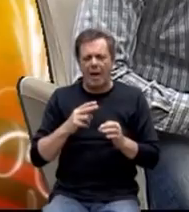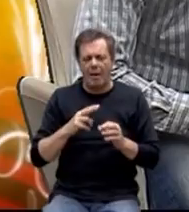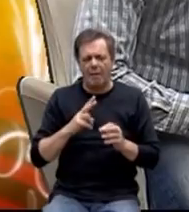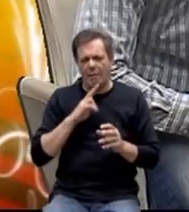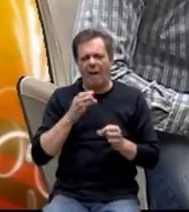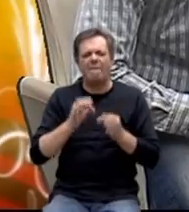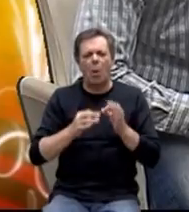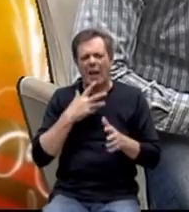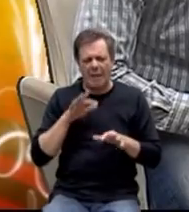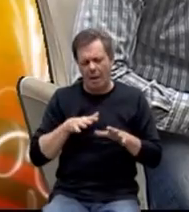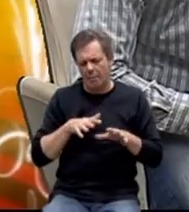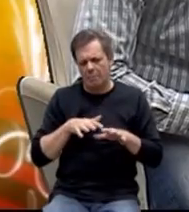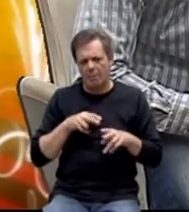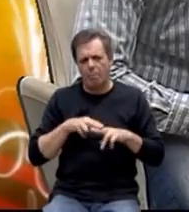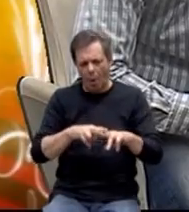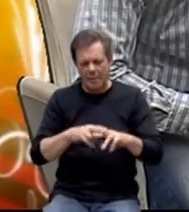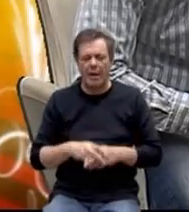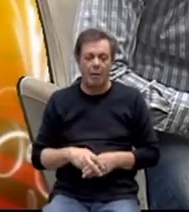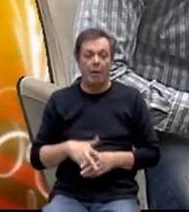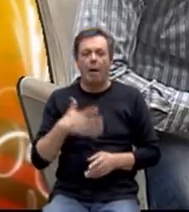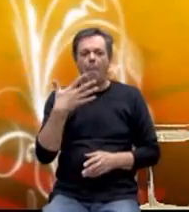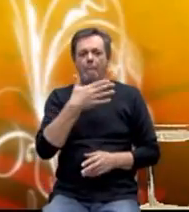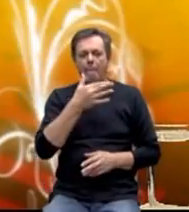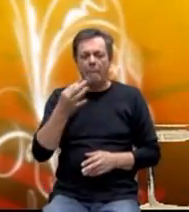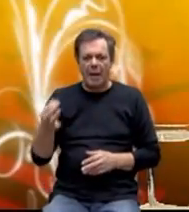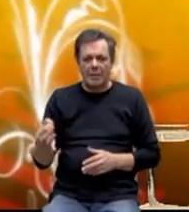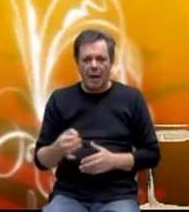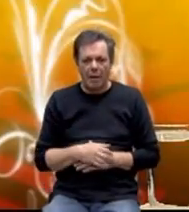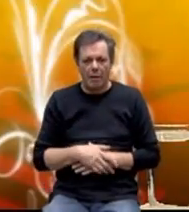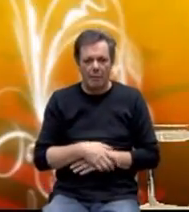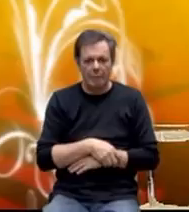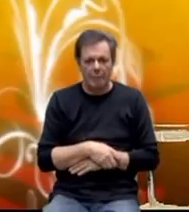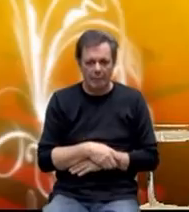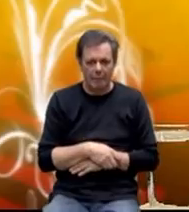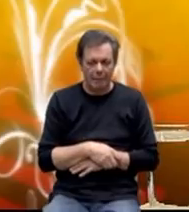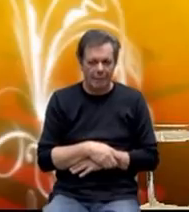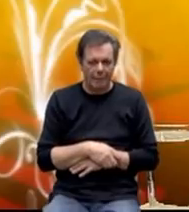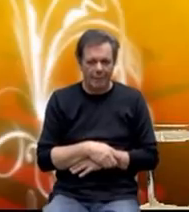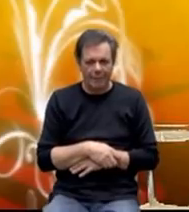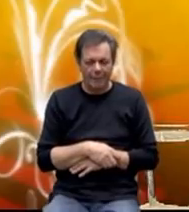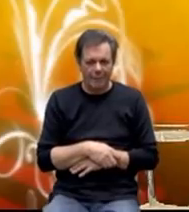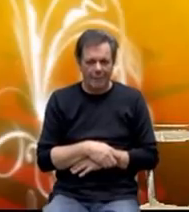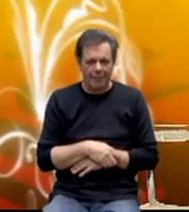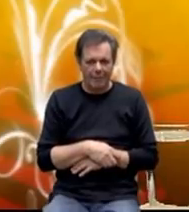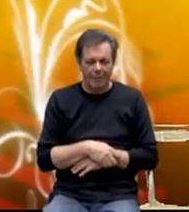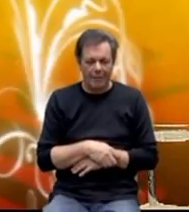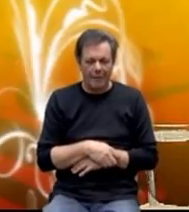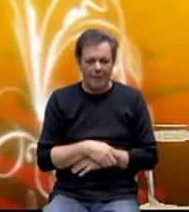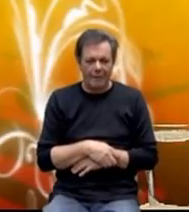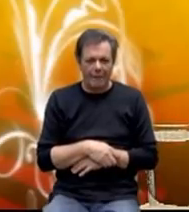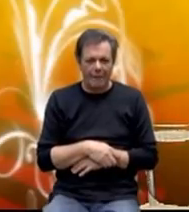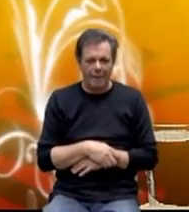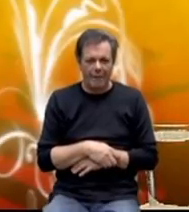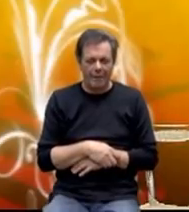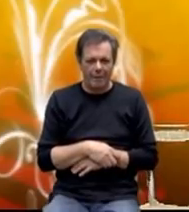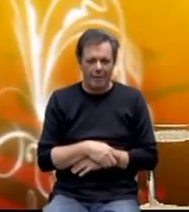Na kardiologiju, jel da? I sada je 5 dana bilo. Nama je istekla emisija, znate li vi to? Da, nema veze. Evo,